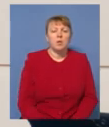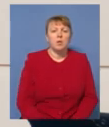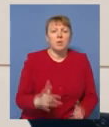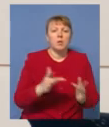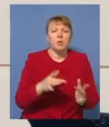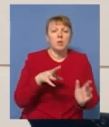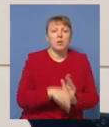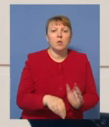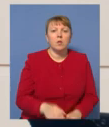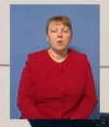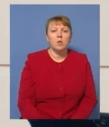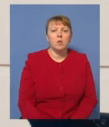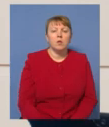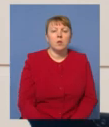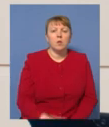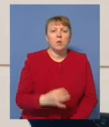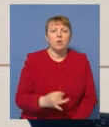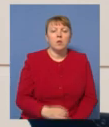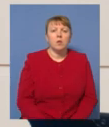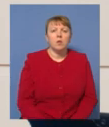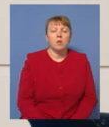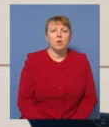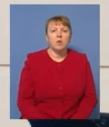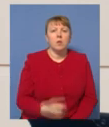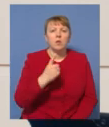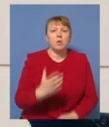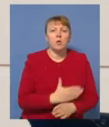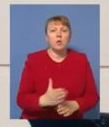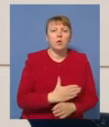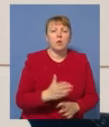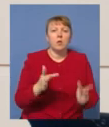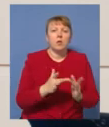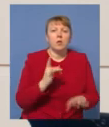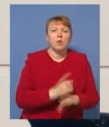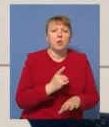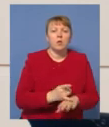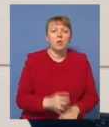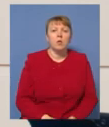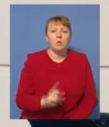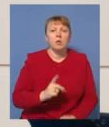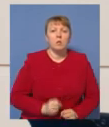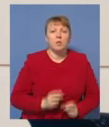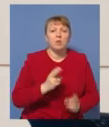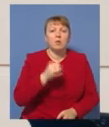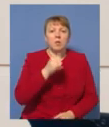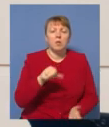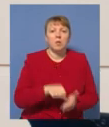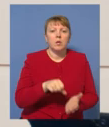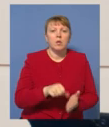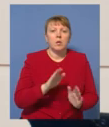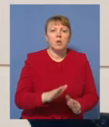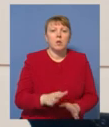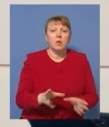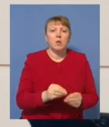интернета, с применением интернета, извиняюсь. Одной из отличительных особенностей интернет-мошенничества является то, что преступники могут находиться не только